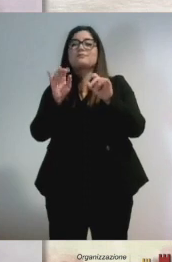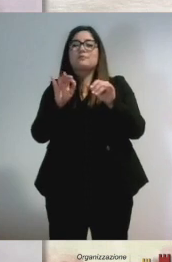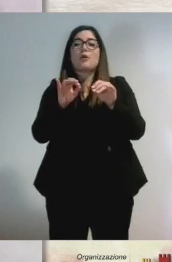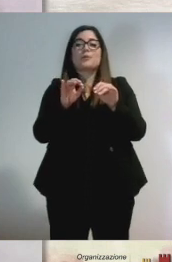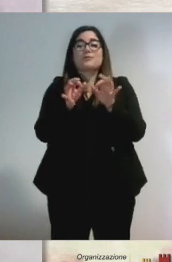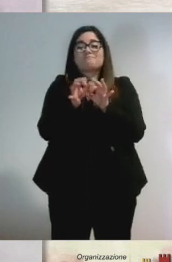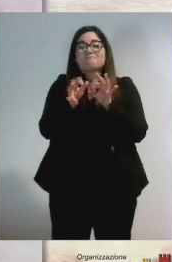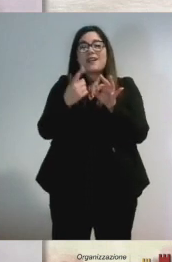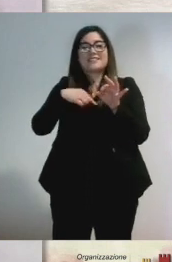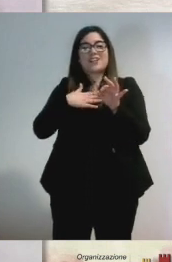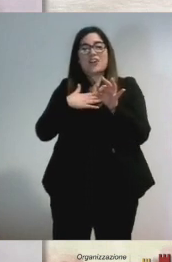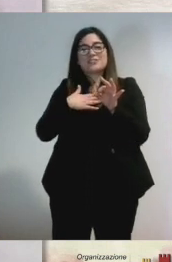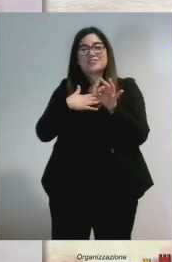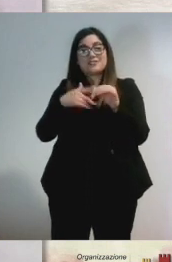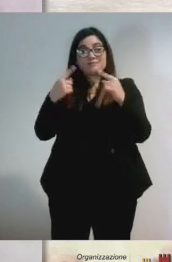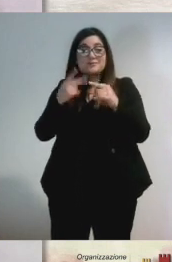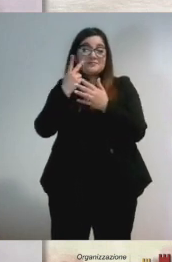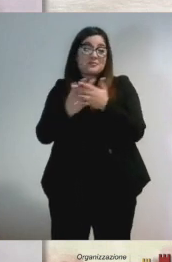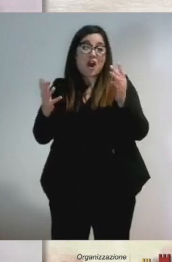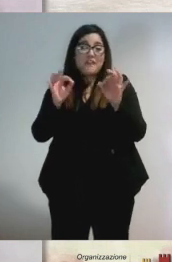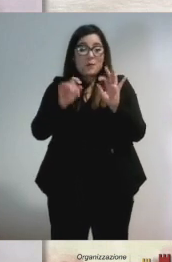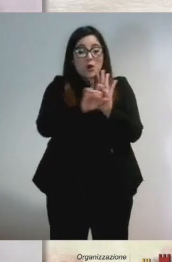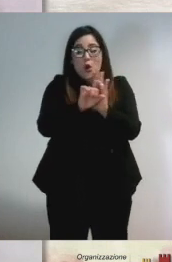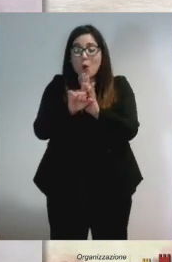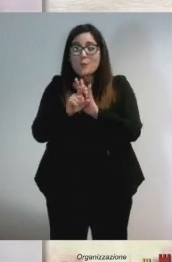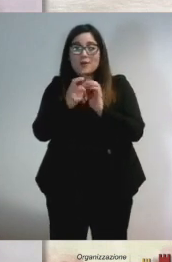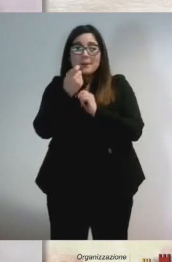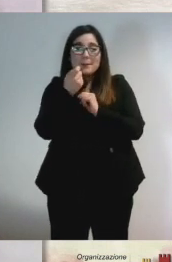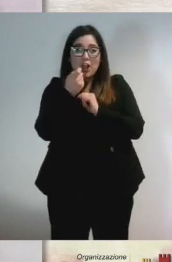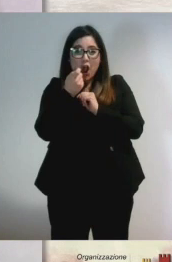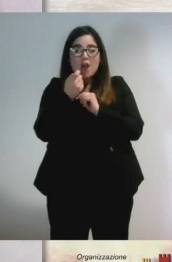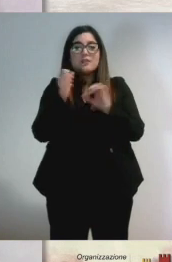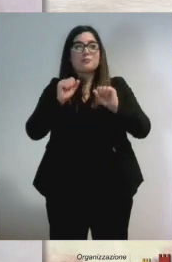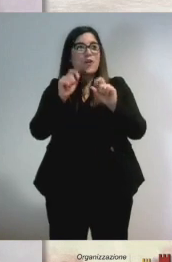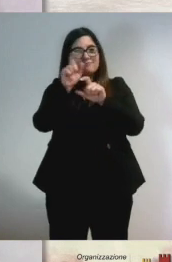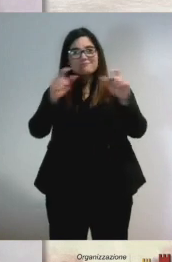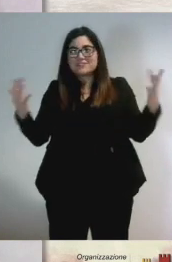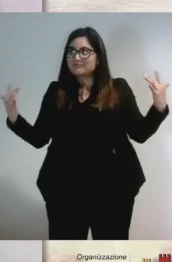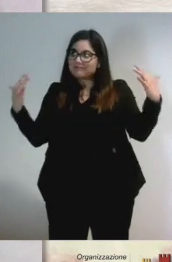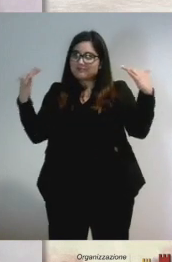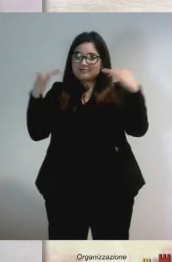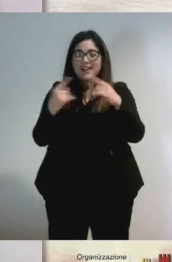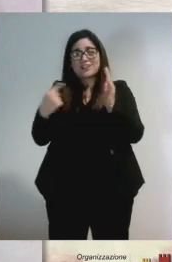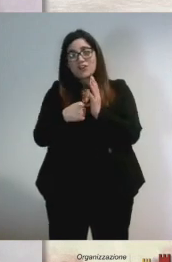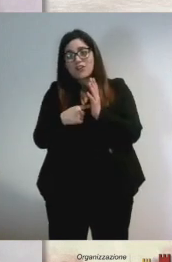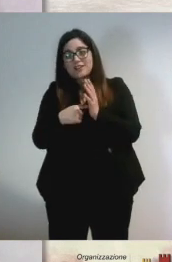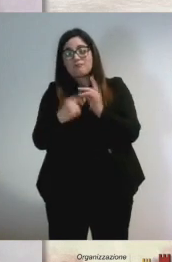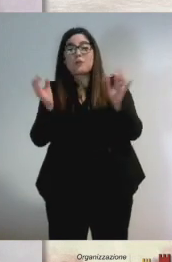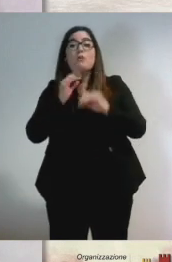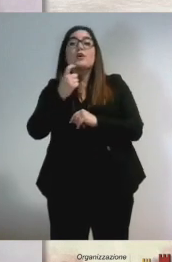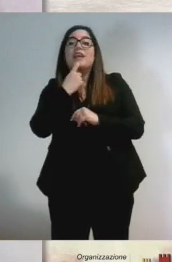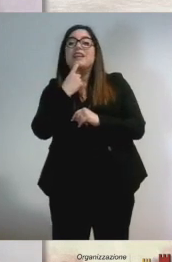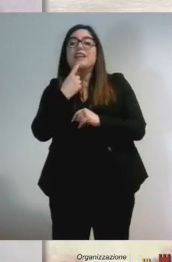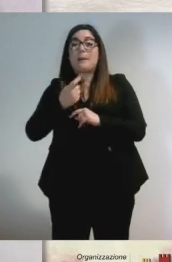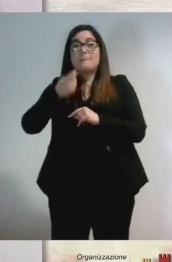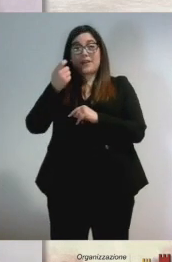cercando di ripopolare i comuni più piccoli c'è una norma che permette a chi va in pensione e vive all'estero di tornare a